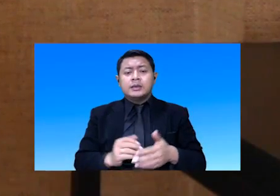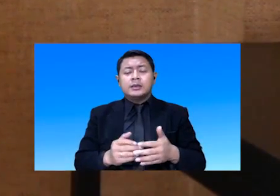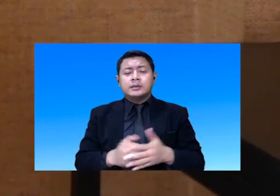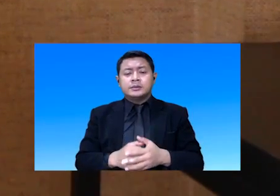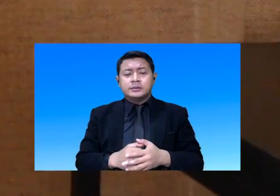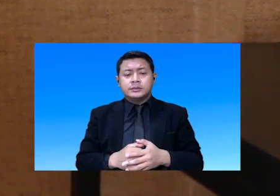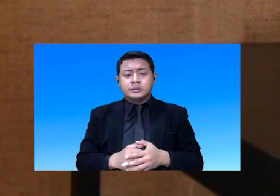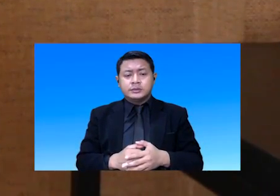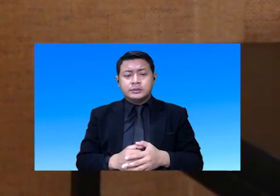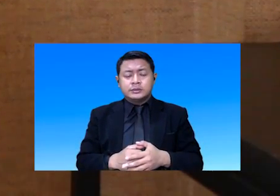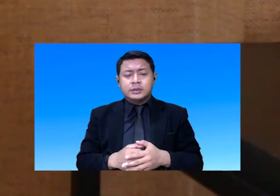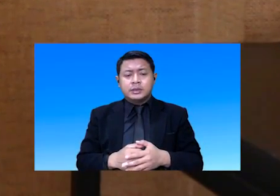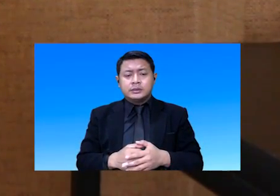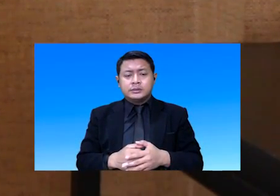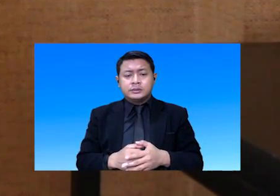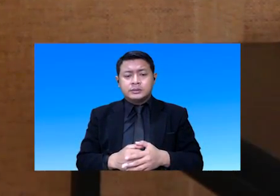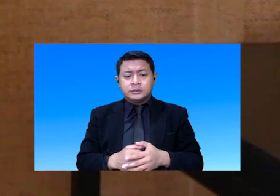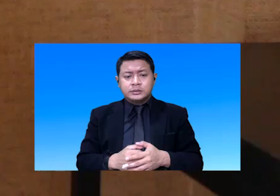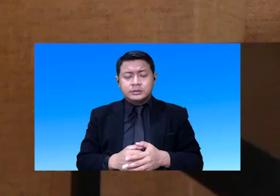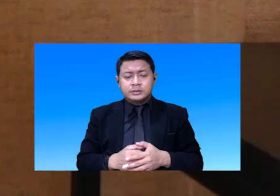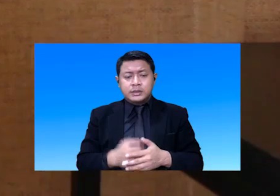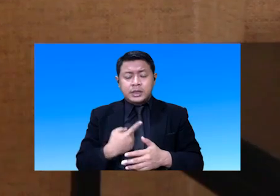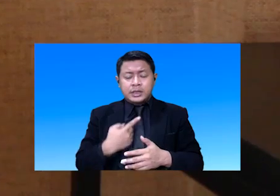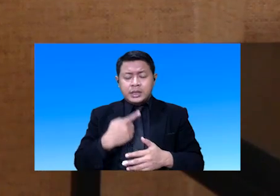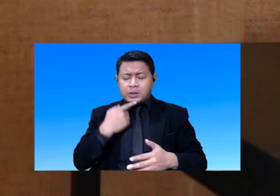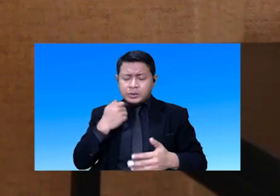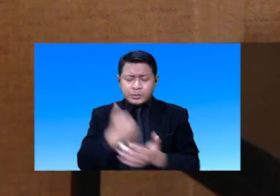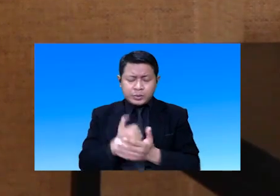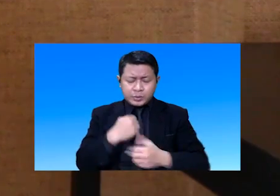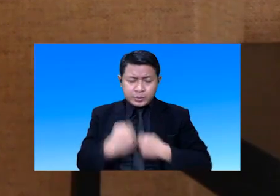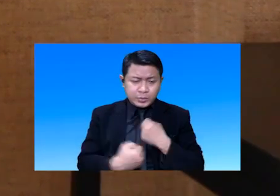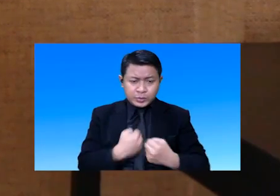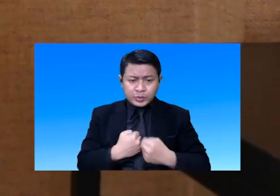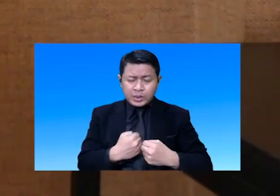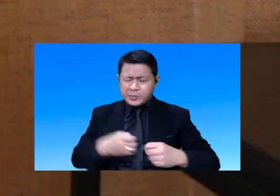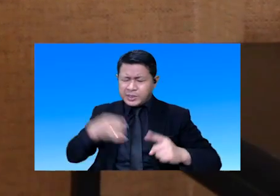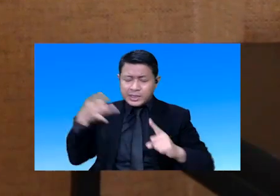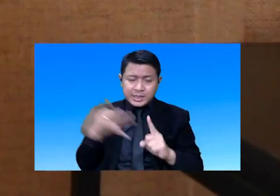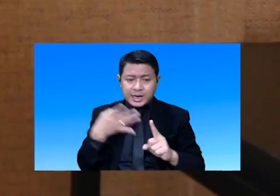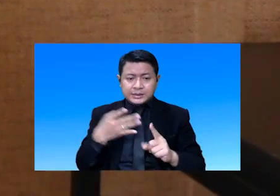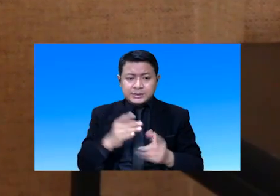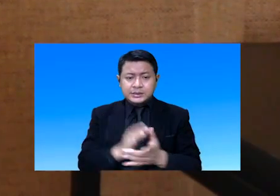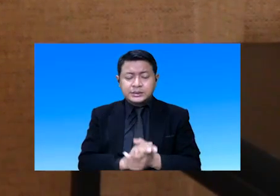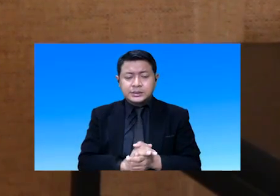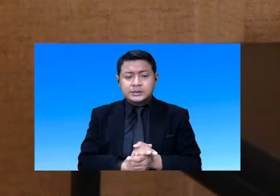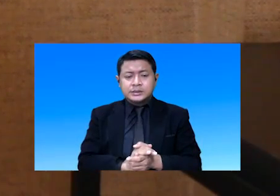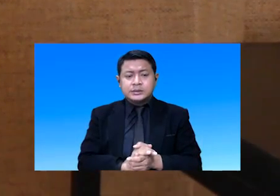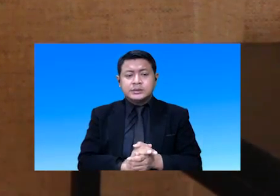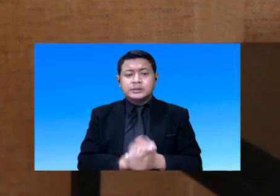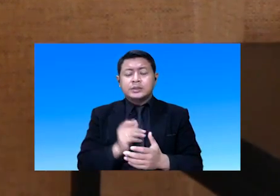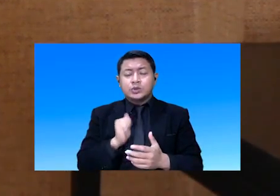kita perlu pertahankan ini, kita perlu berjuang lagi lebih keras, dan nanti kita di akhir bisa